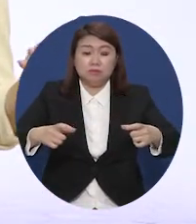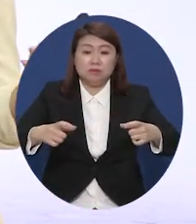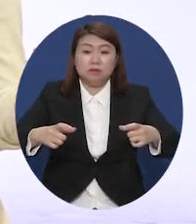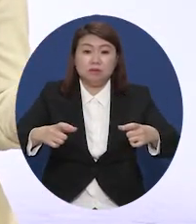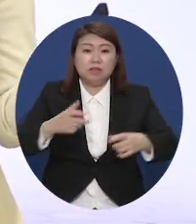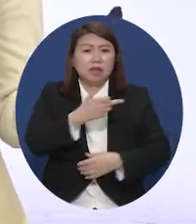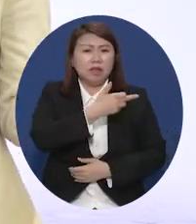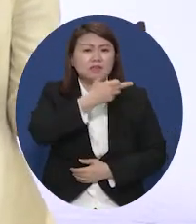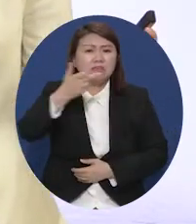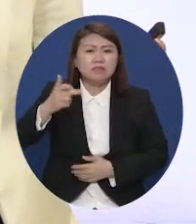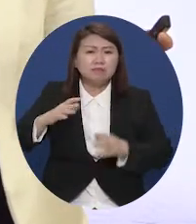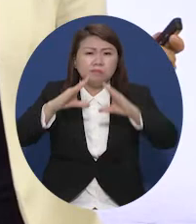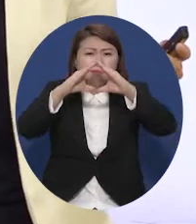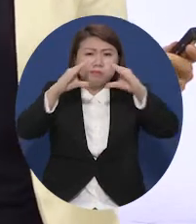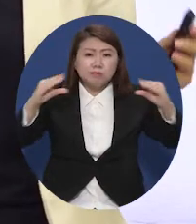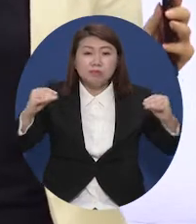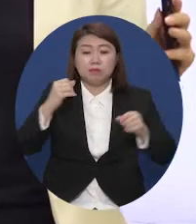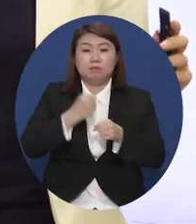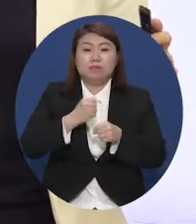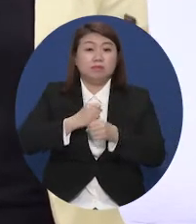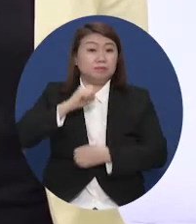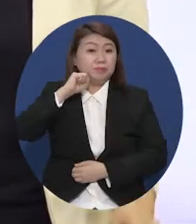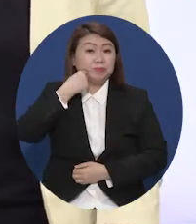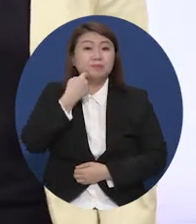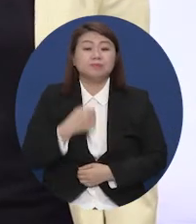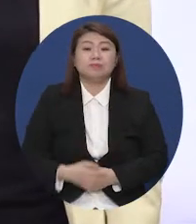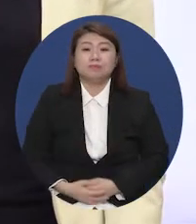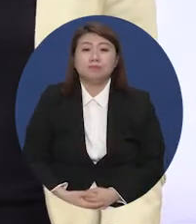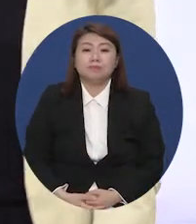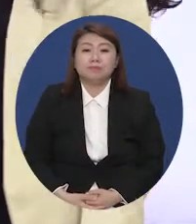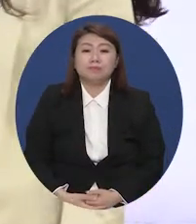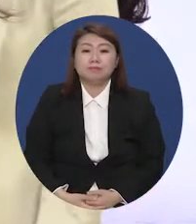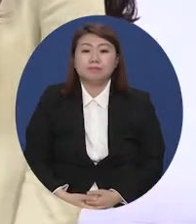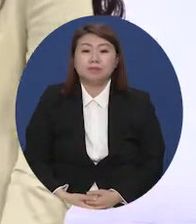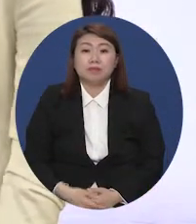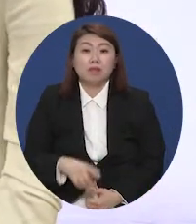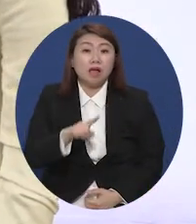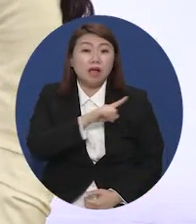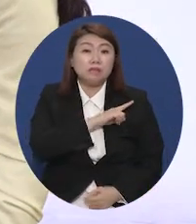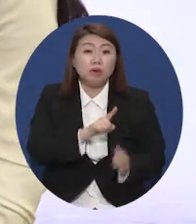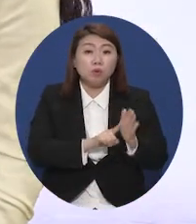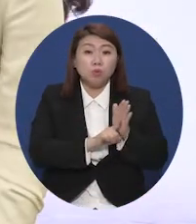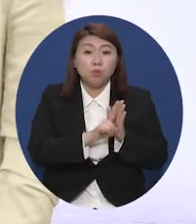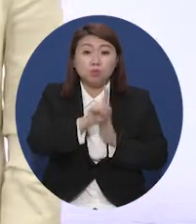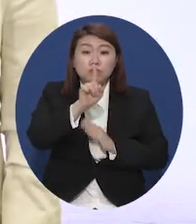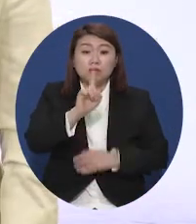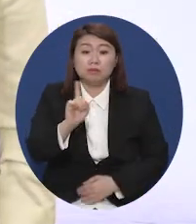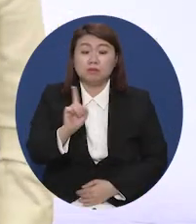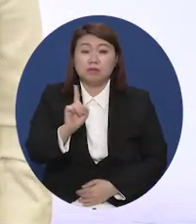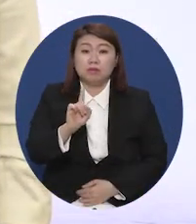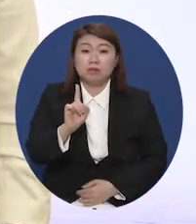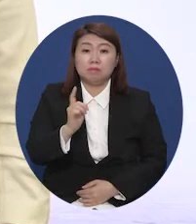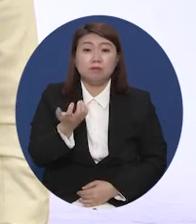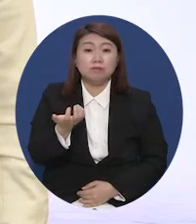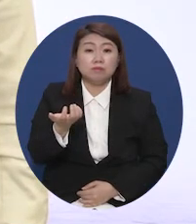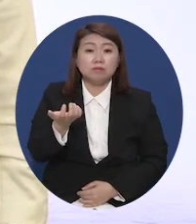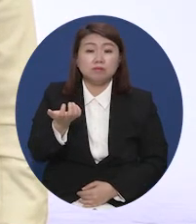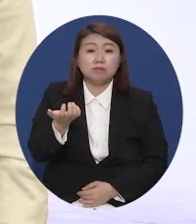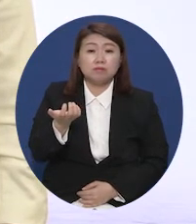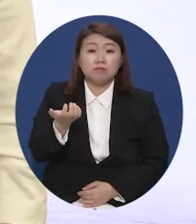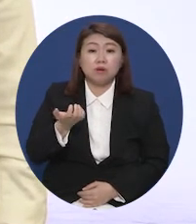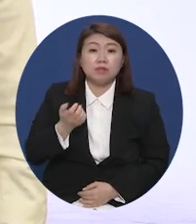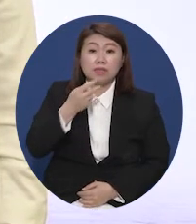거대한 규모의 피라미드를 가질 수가 건설할 수가 없었던 거죠 마야에서 가장 높은 피라미드는 사실 그